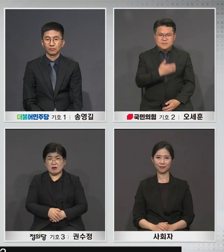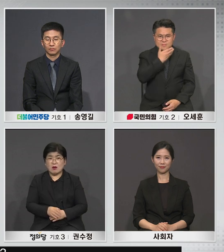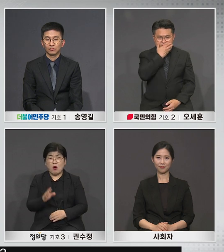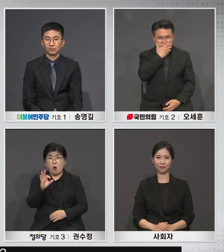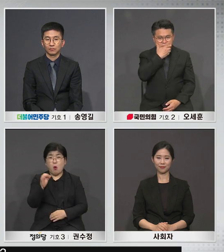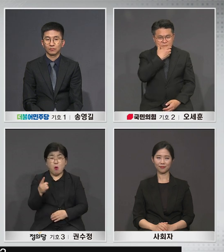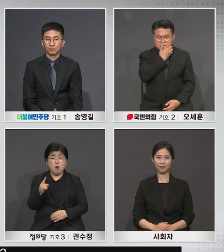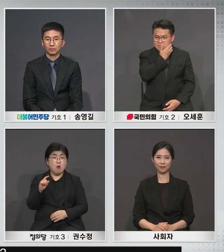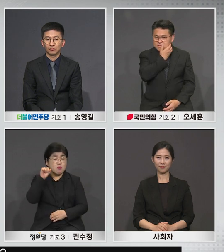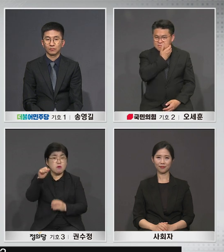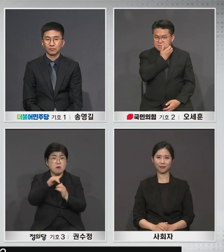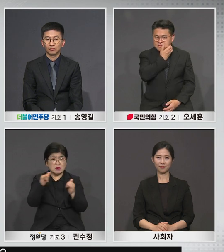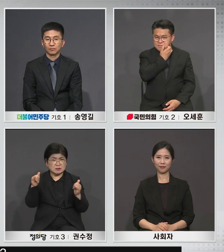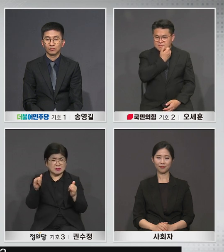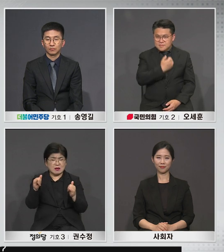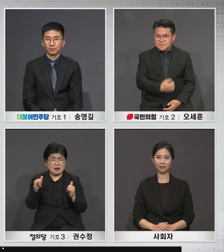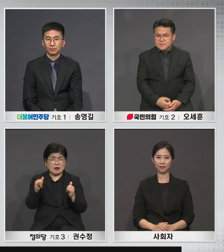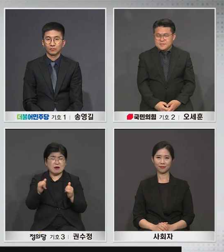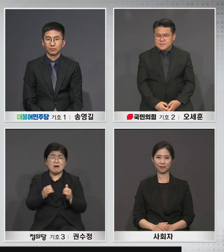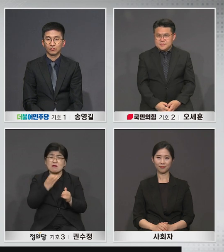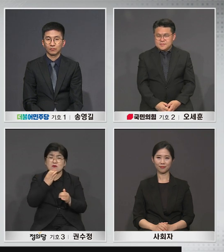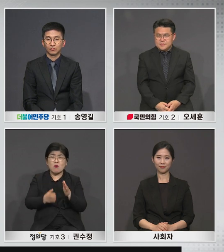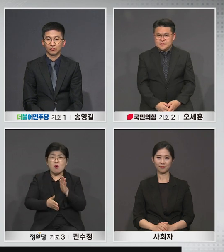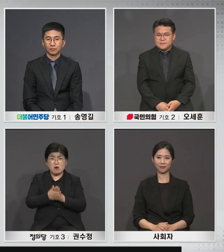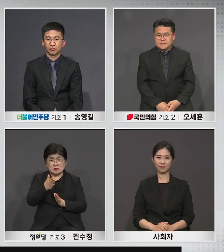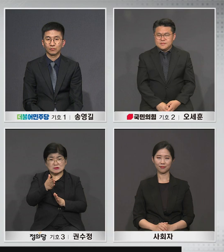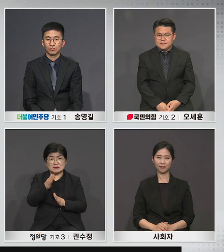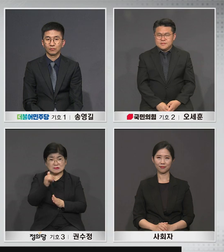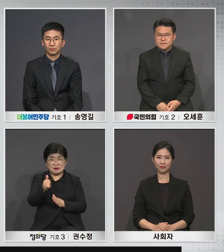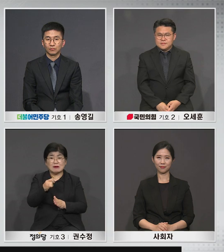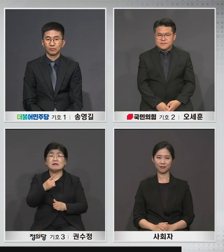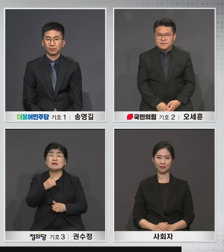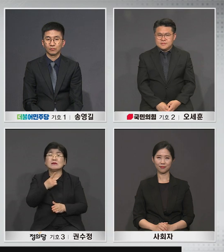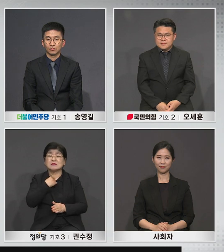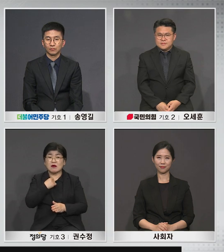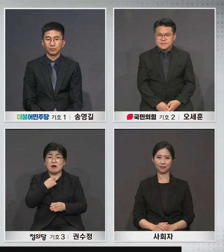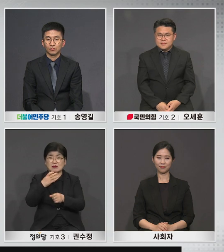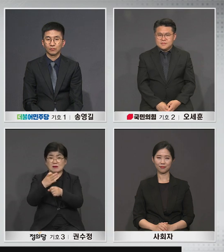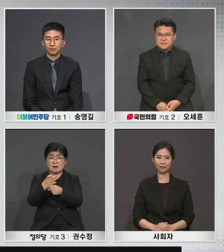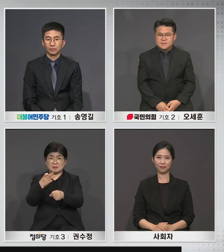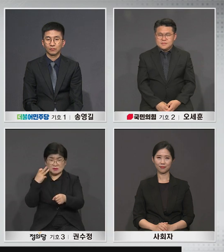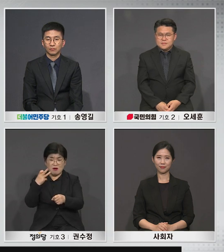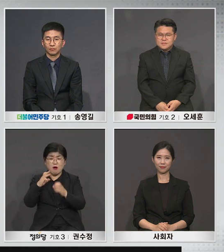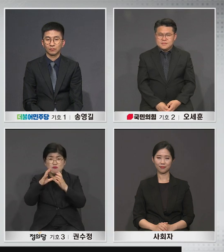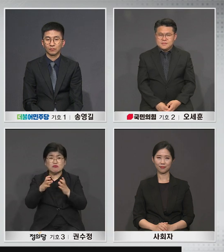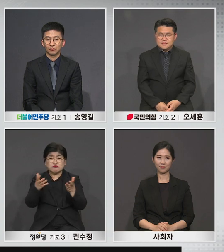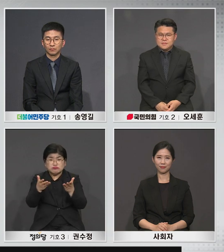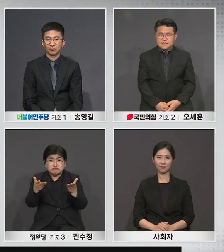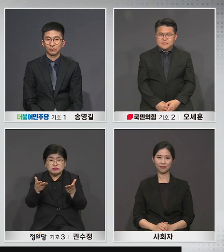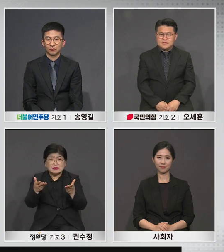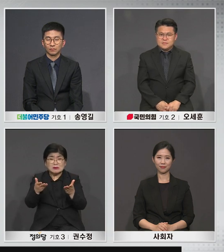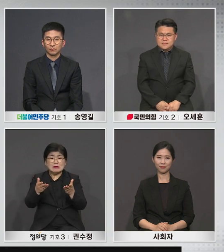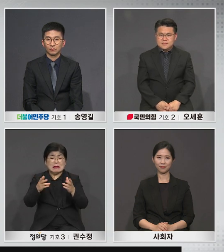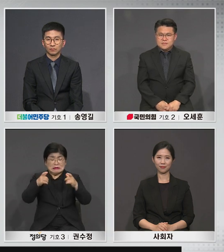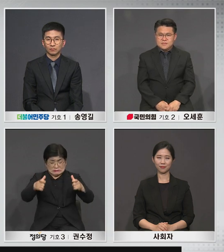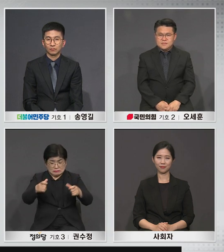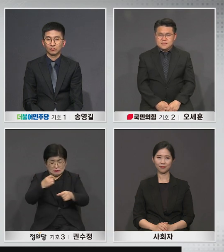시장이던 13년 전 국제업무지구 만들겠다며 서두르다가 발생한 참사로 돌아가신 분들의 이름입니다.